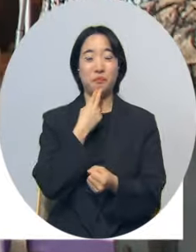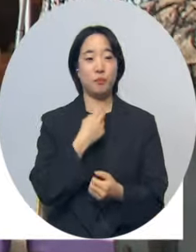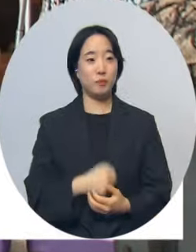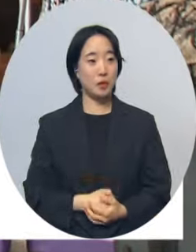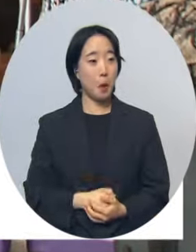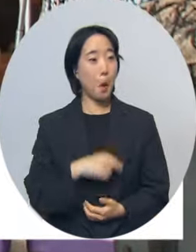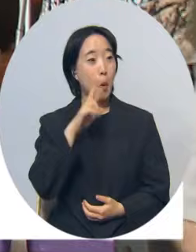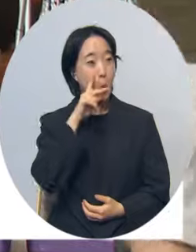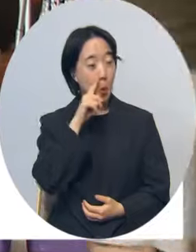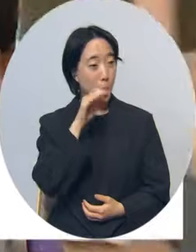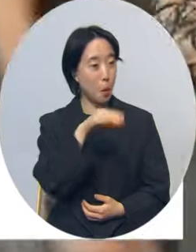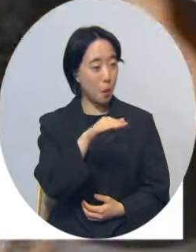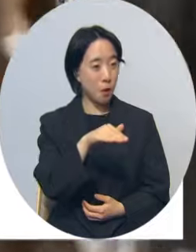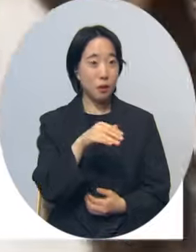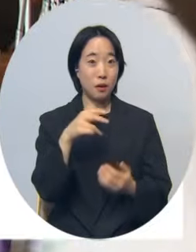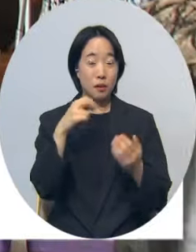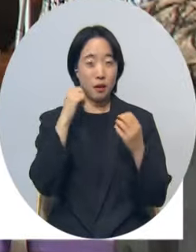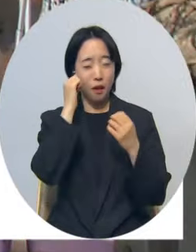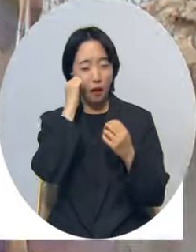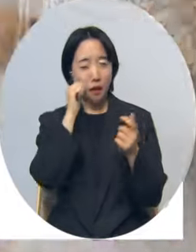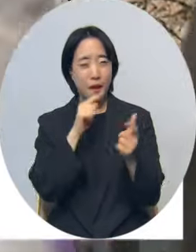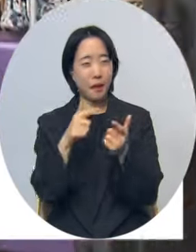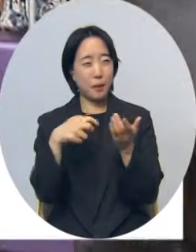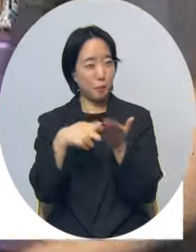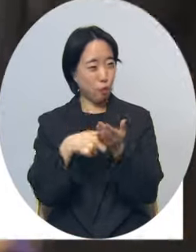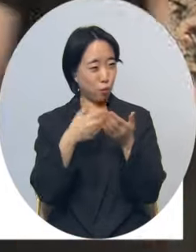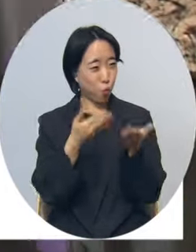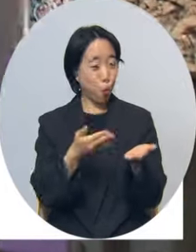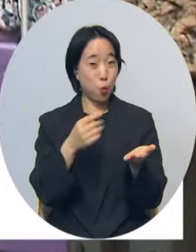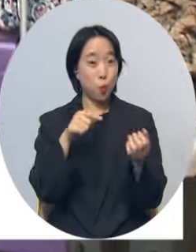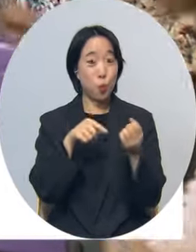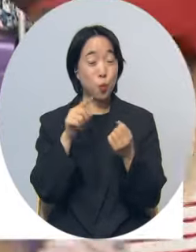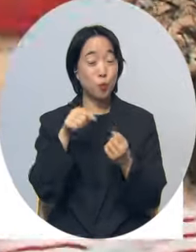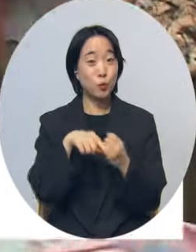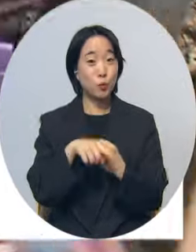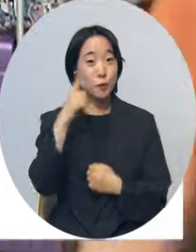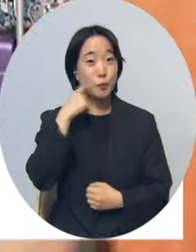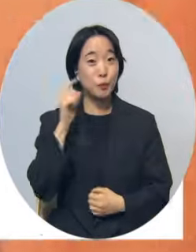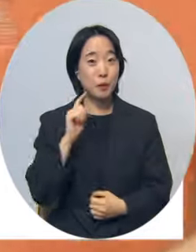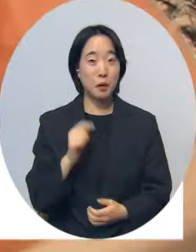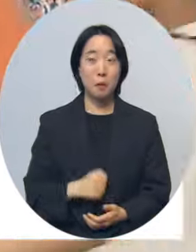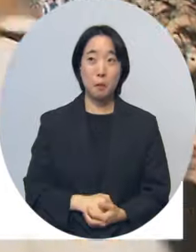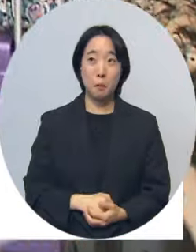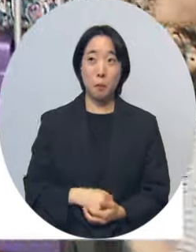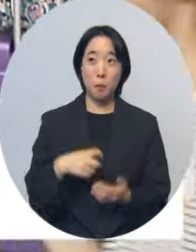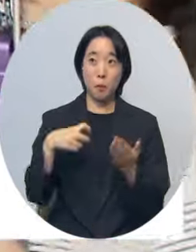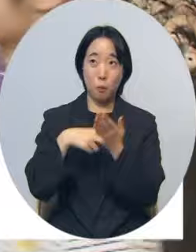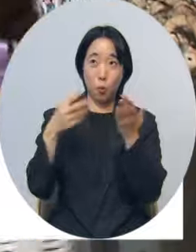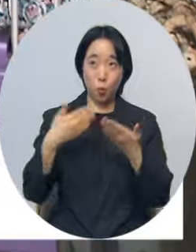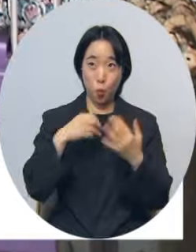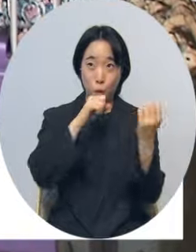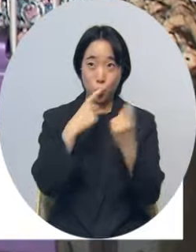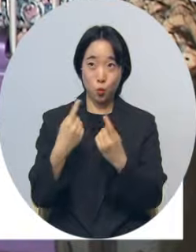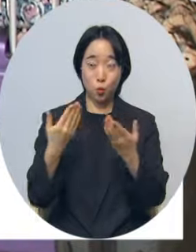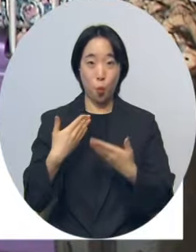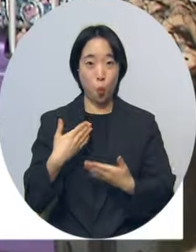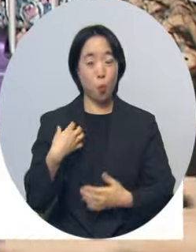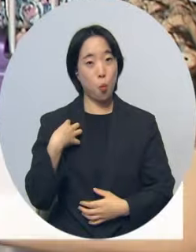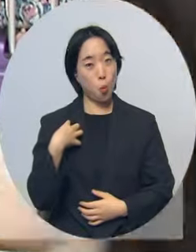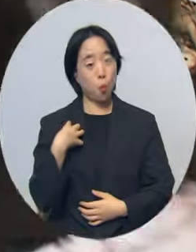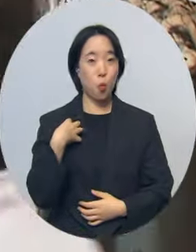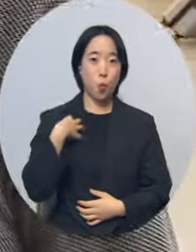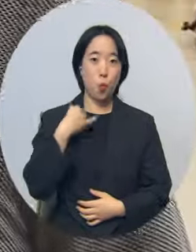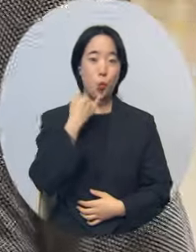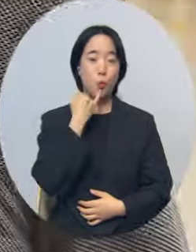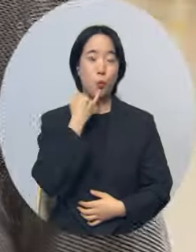들으면 좀 여행을 가고 싶은 마음이 좀 드는지 좀 어떠세요? 아무래도 생동 가는 거 부담이 되니까 그런 거 좀 지원해주면 여행 잘 다녀올 수 있을 것